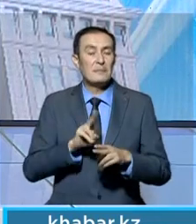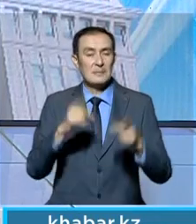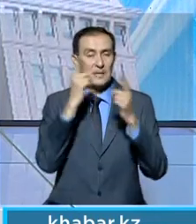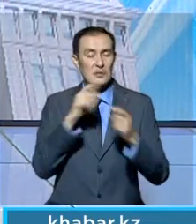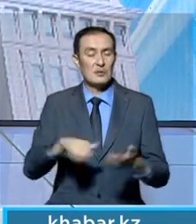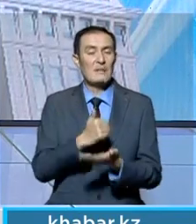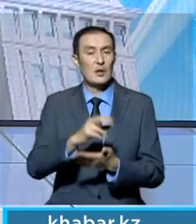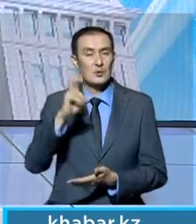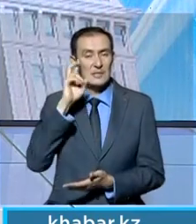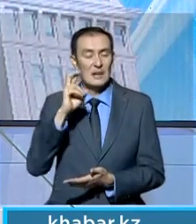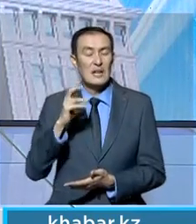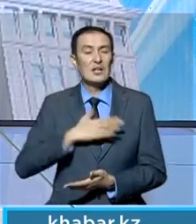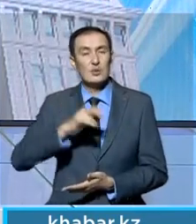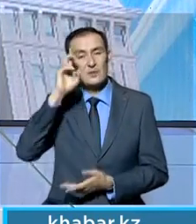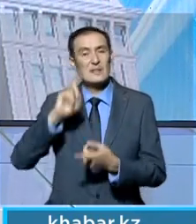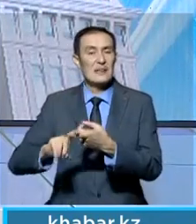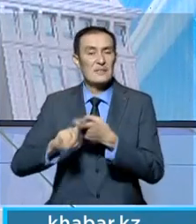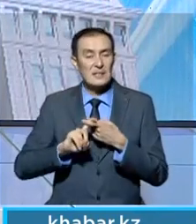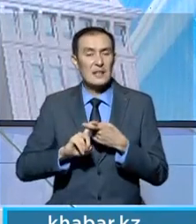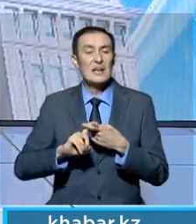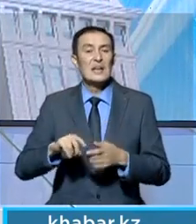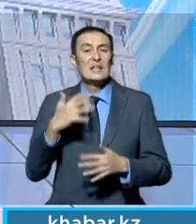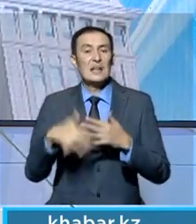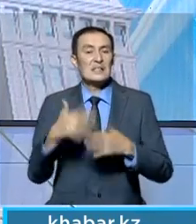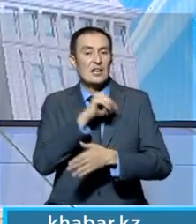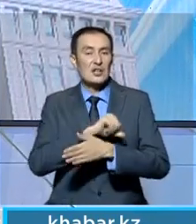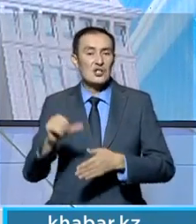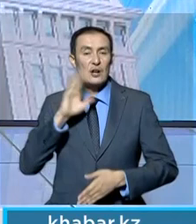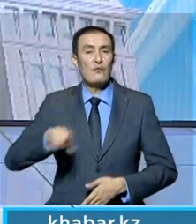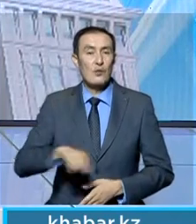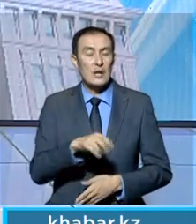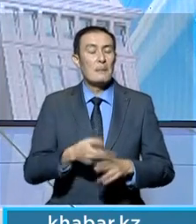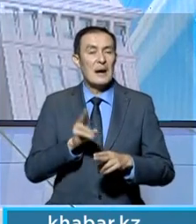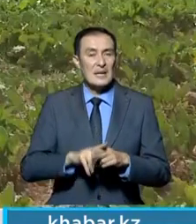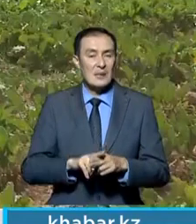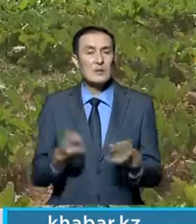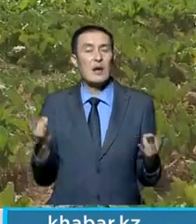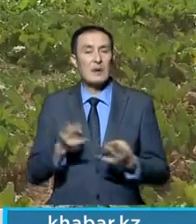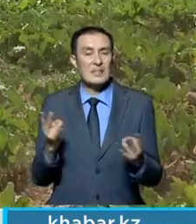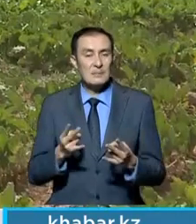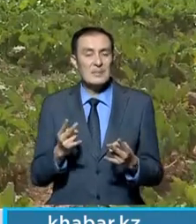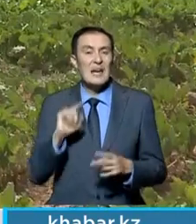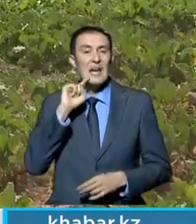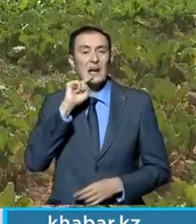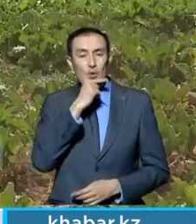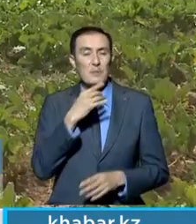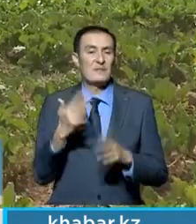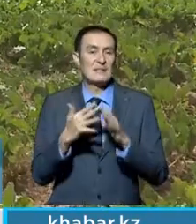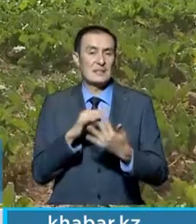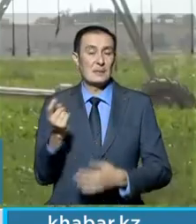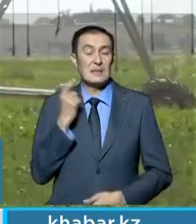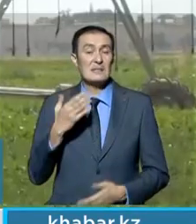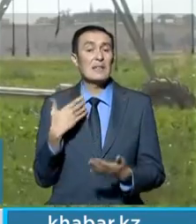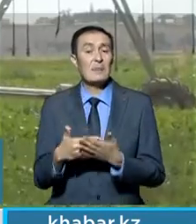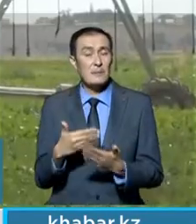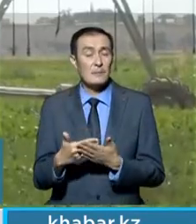глава государства. Наша страна зависит от ресурсов трансграничных водных источников, поэтому возникает необходимость ее экономии в сельском